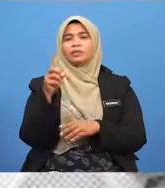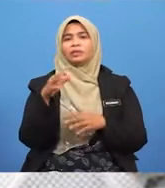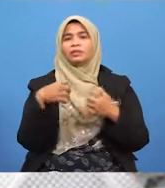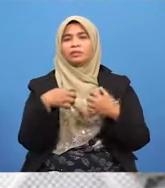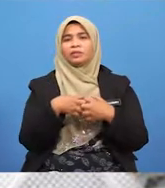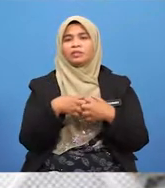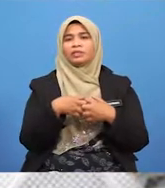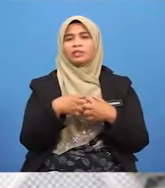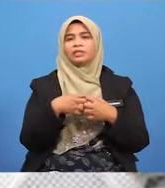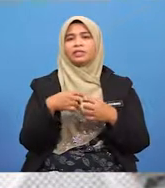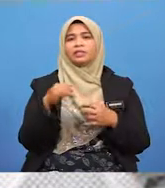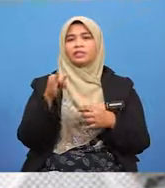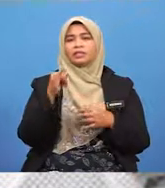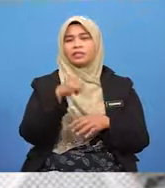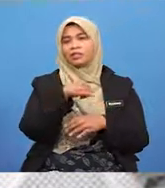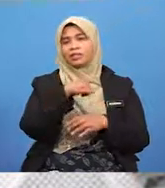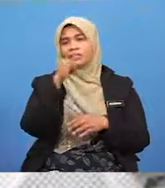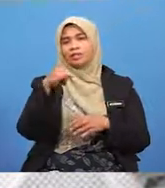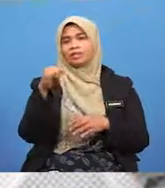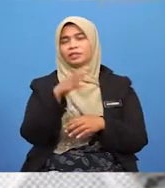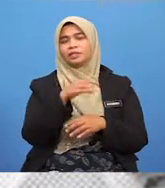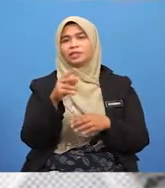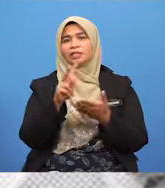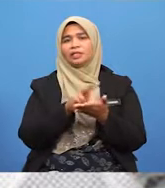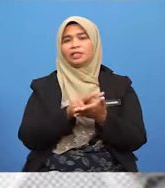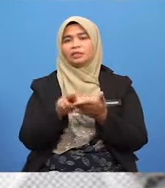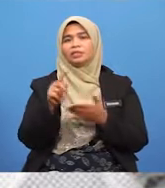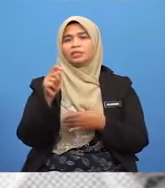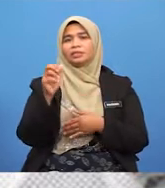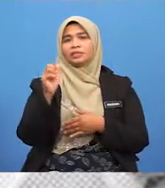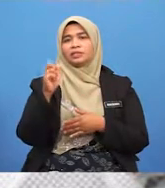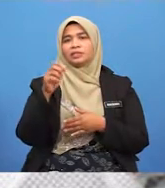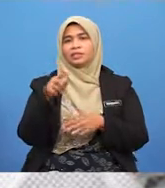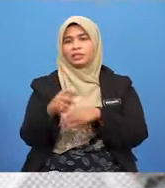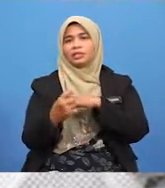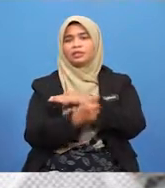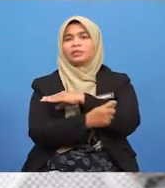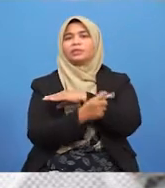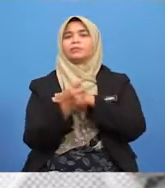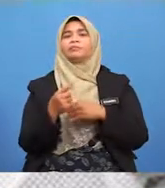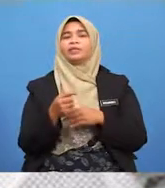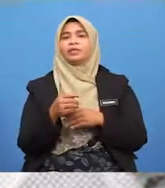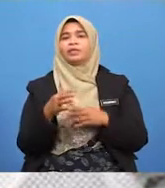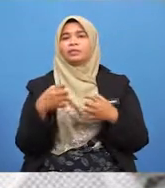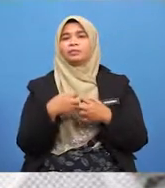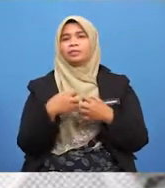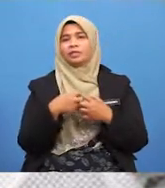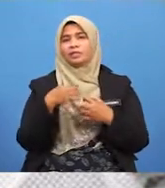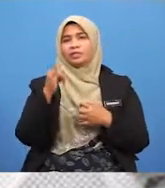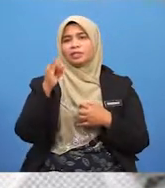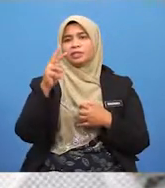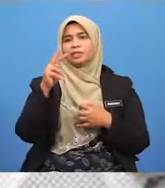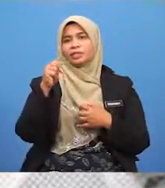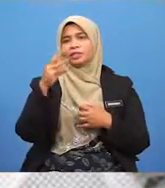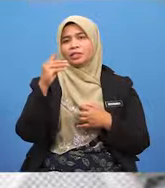dan mesin jahit pengemas kopi mesin jahit industri digerakkan dengan kuase